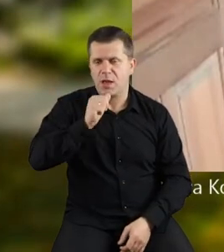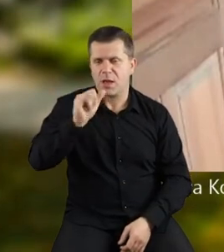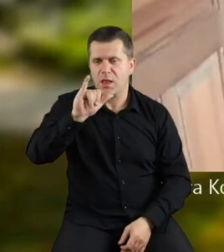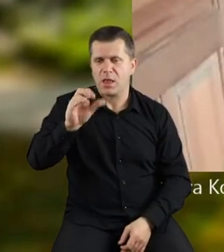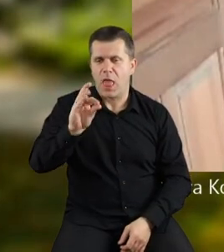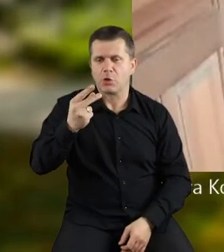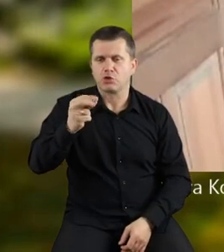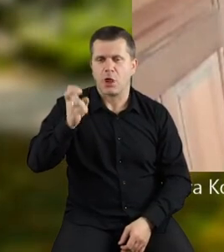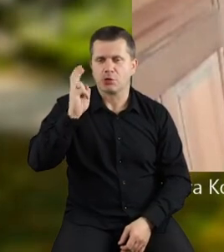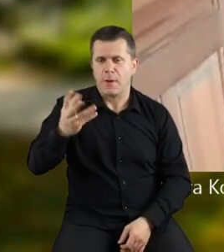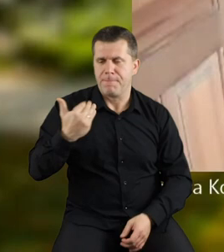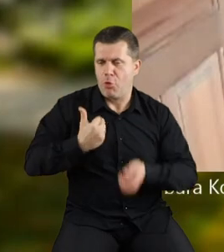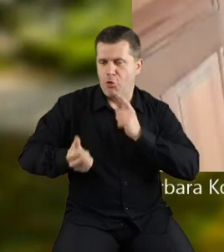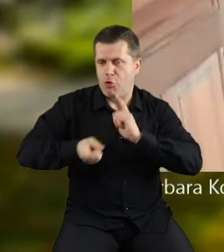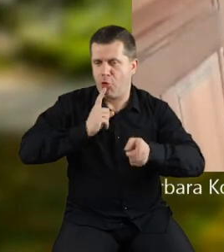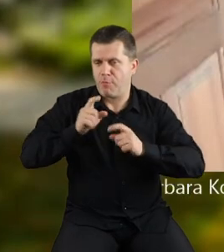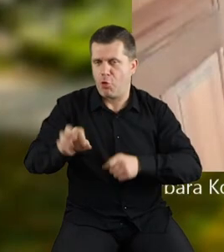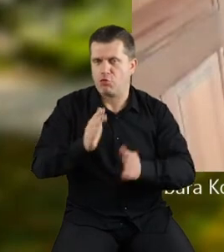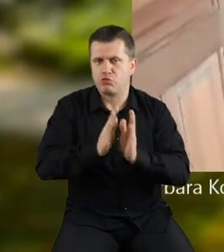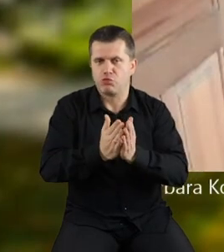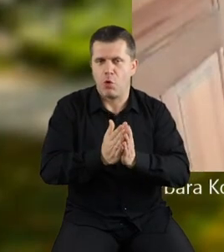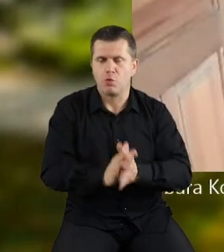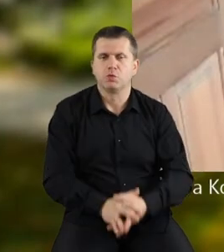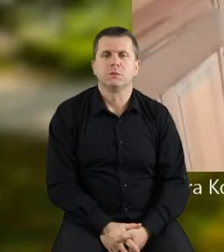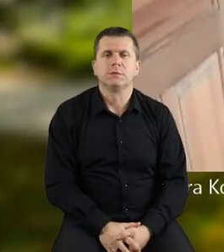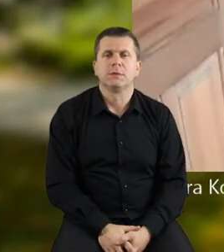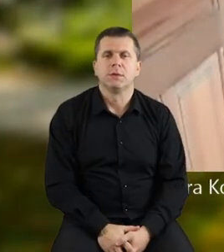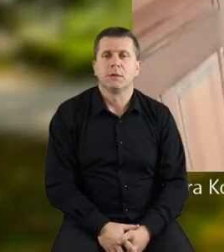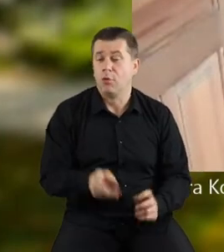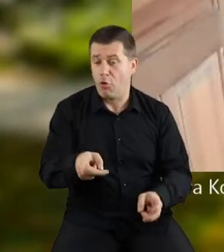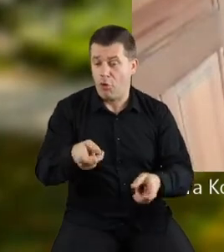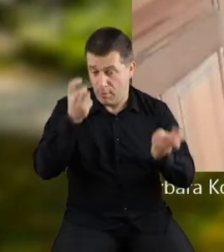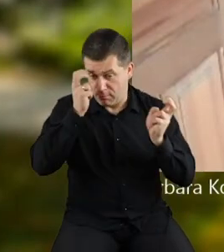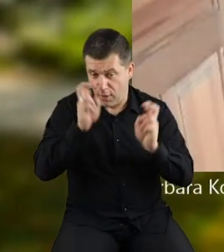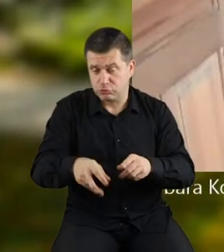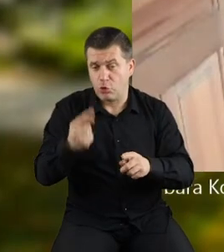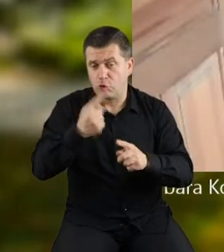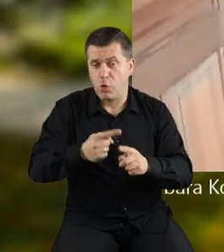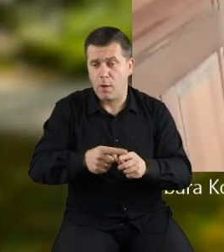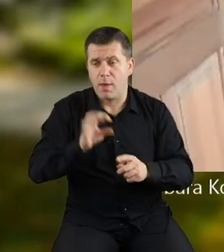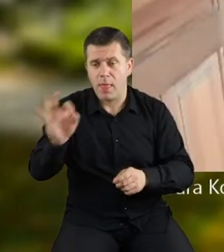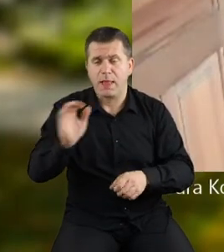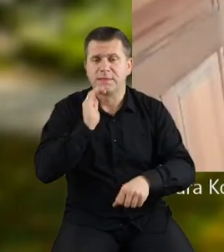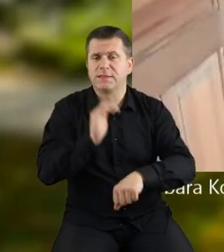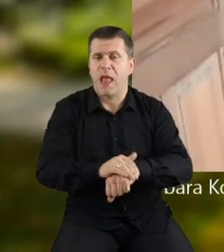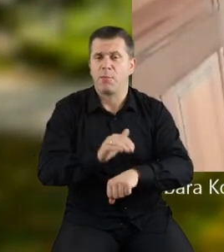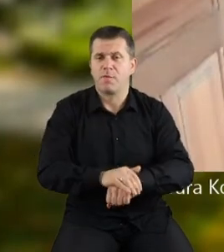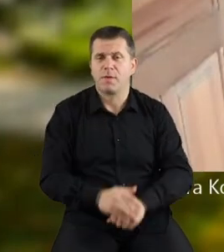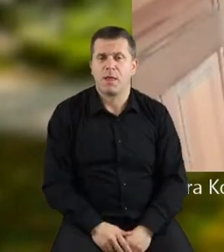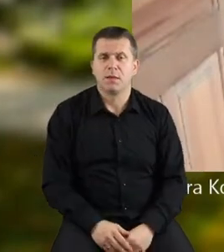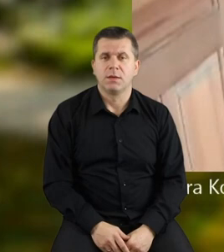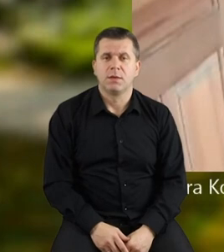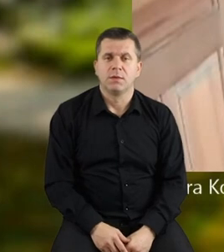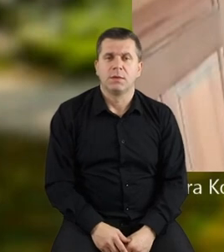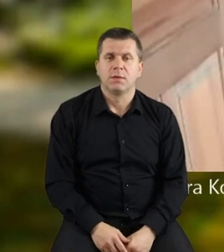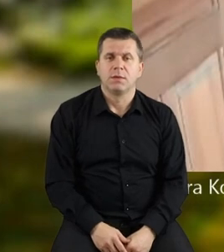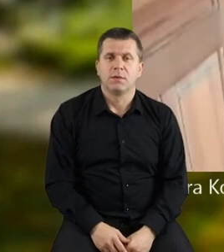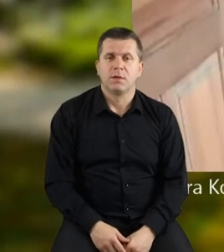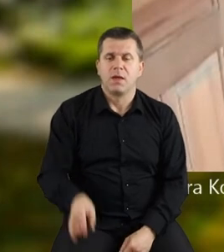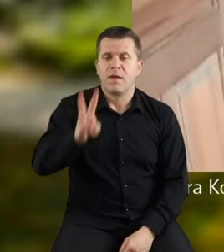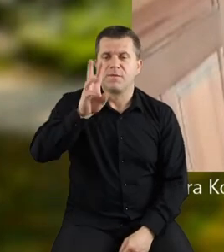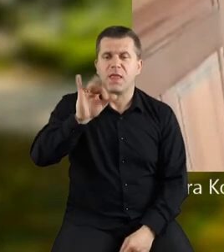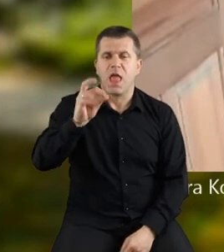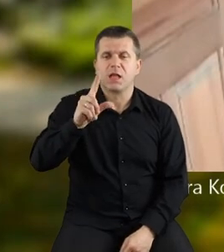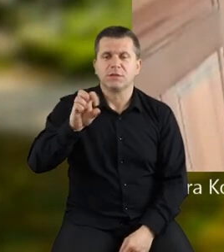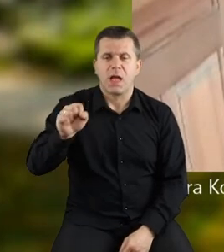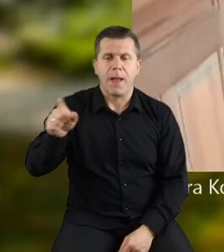Wiesią Jędrzejczykową rozmawiałyśmy o tej książce. Właściwie powstała trochę na jej zamówienie,